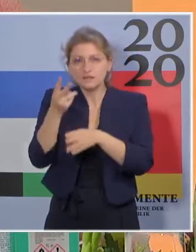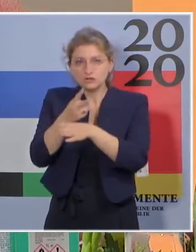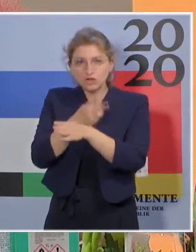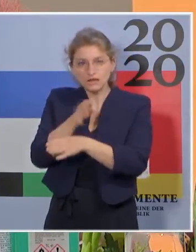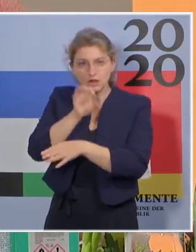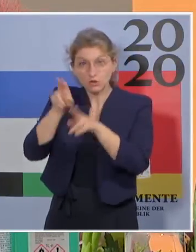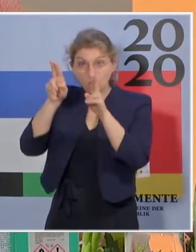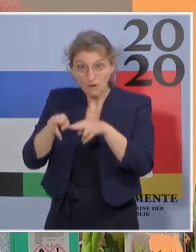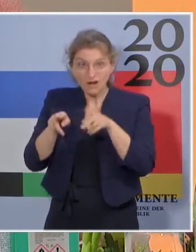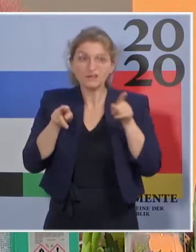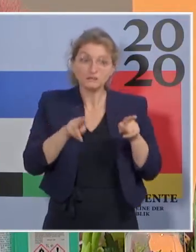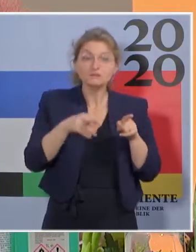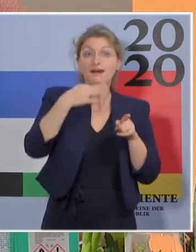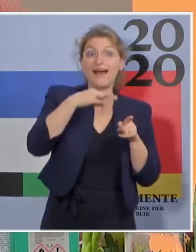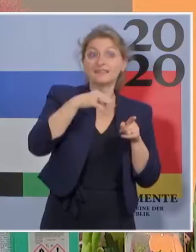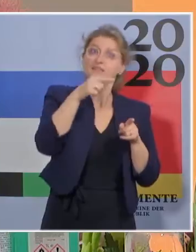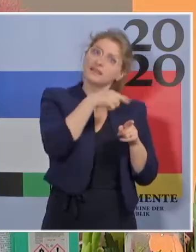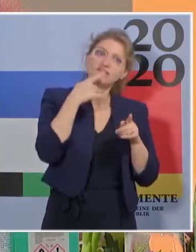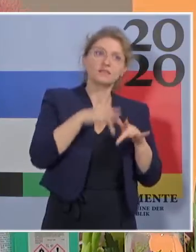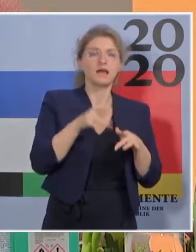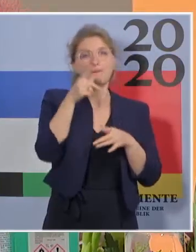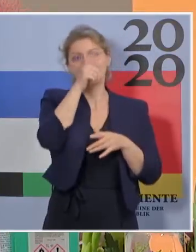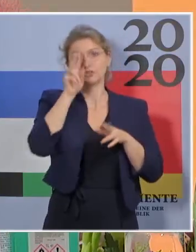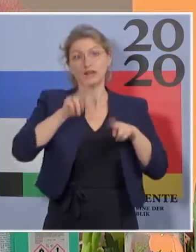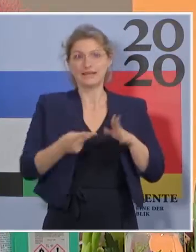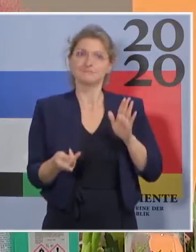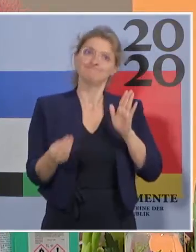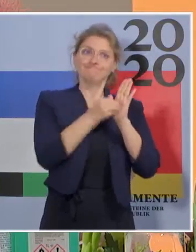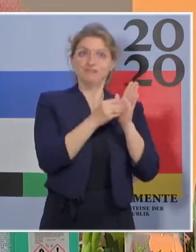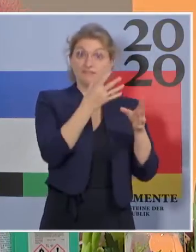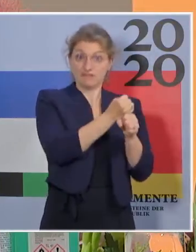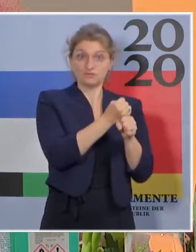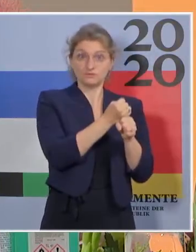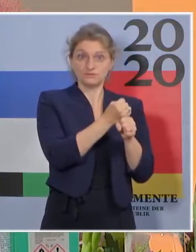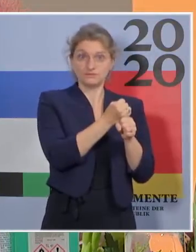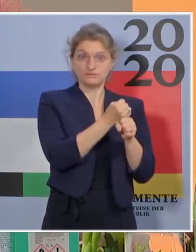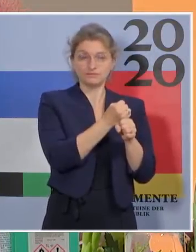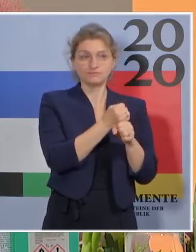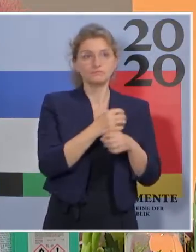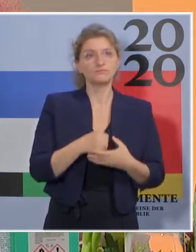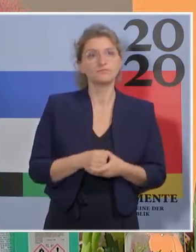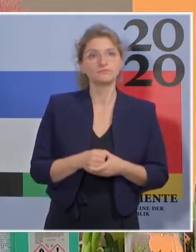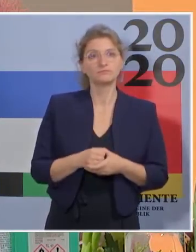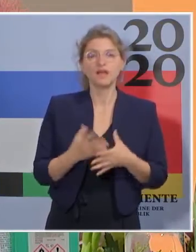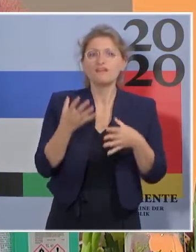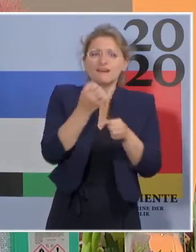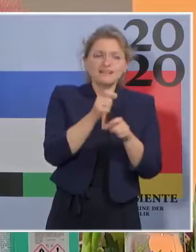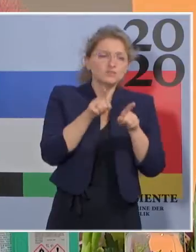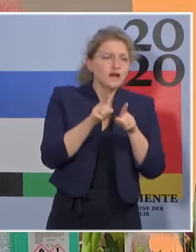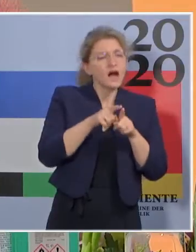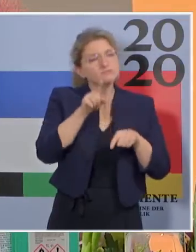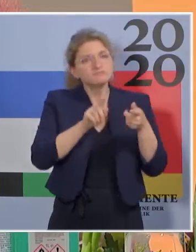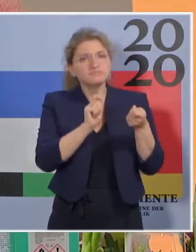Europarates. Unsere Verfassung war Veränderungen unterworfen, teils durch kodifizierte Veränderungen, teils